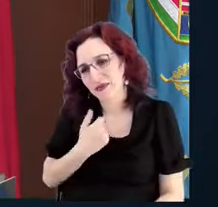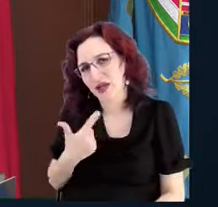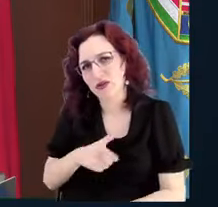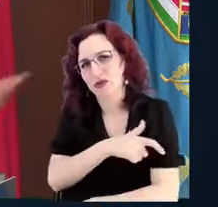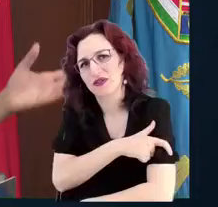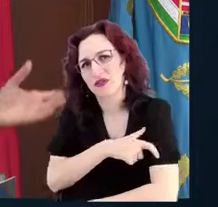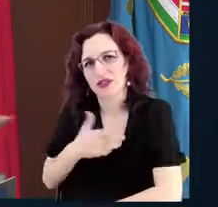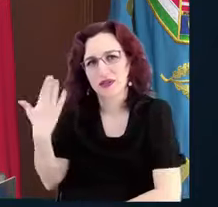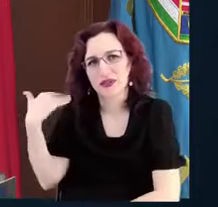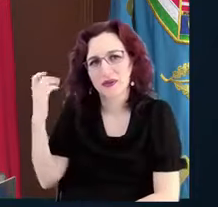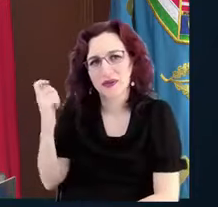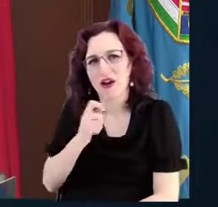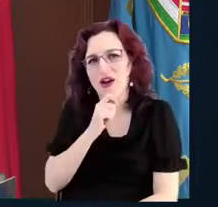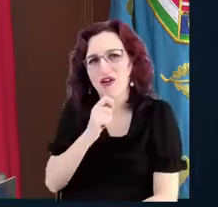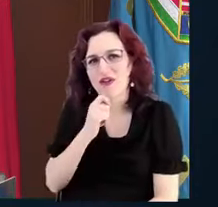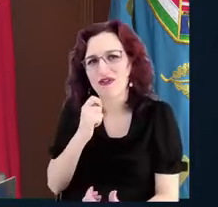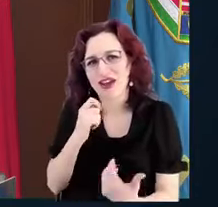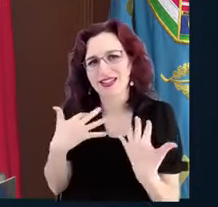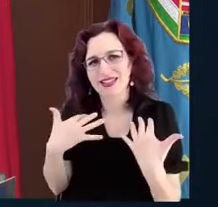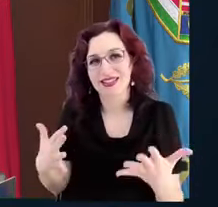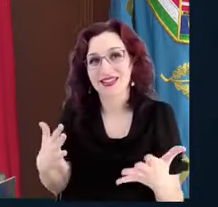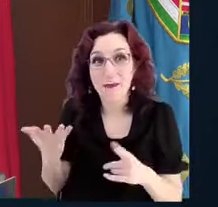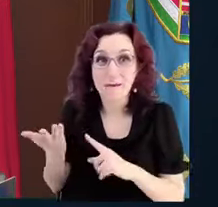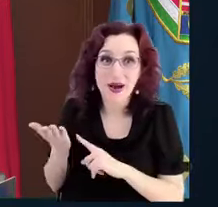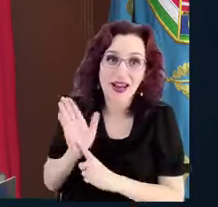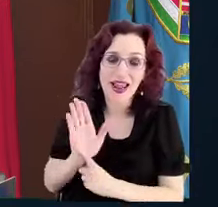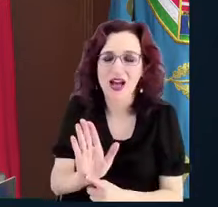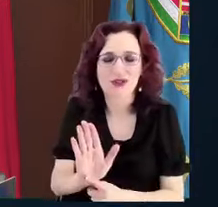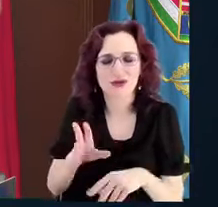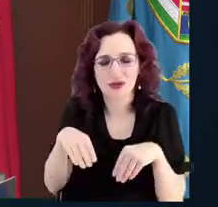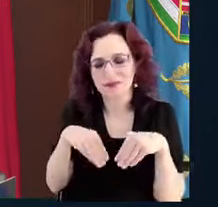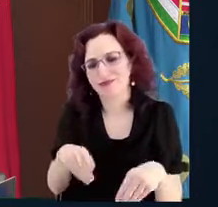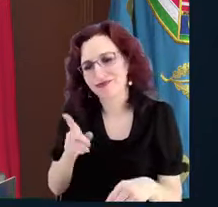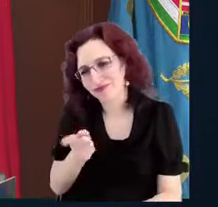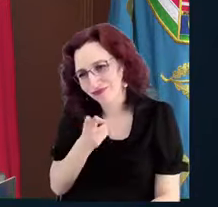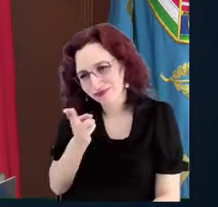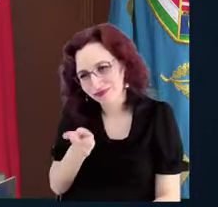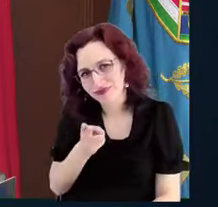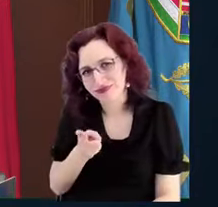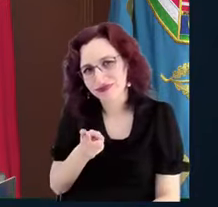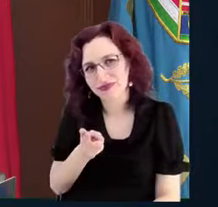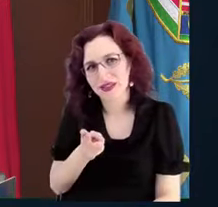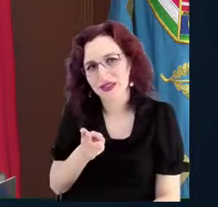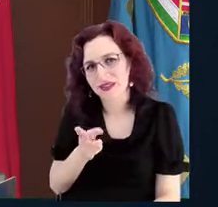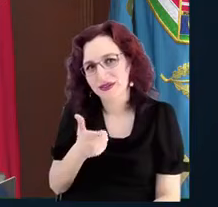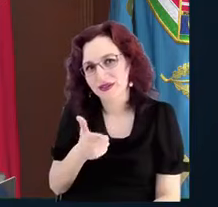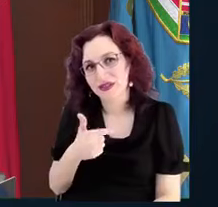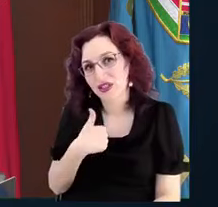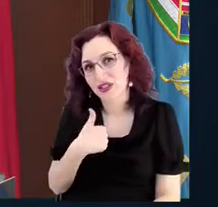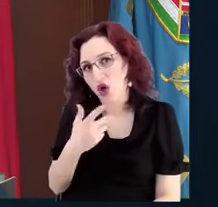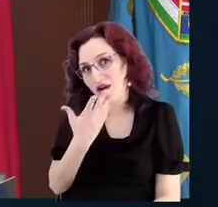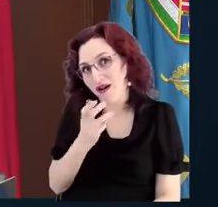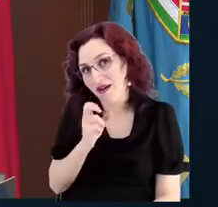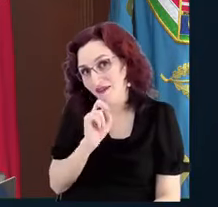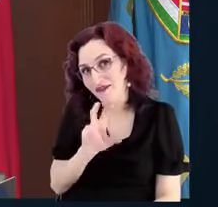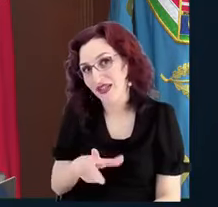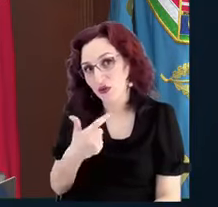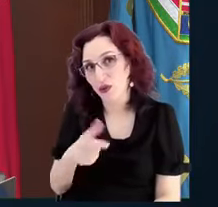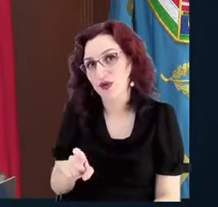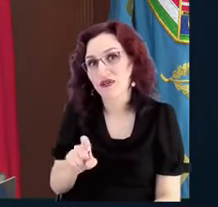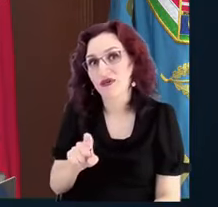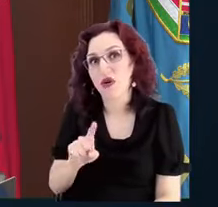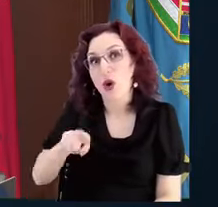conferenza stampa questo diciamo lo sottolineo solo per auspicare che nelle prossime occasioni